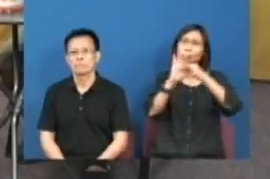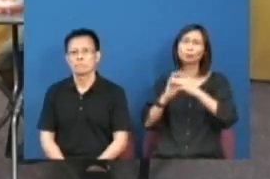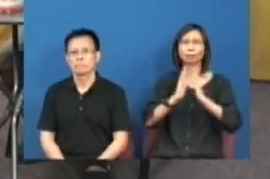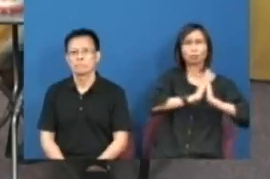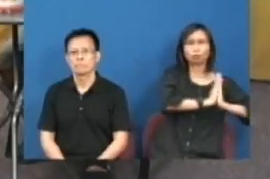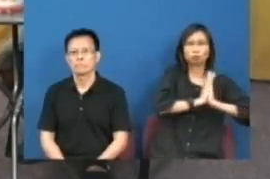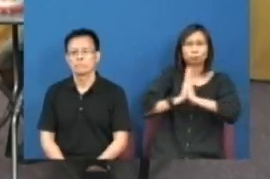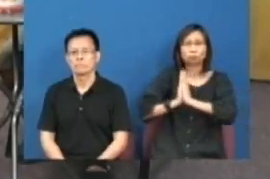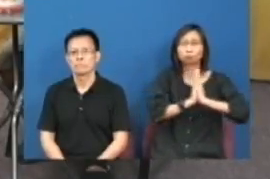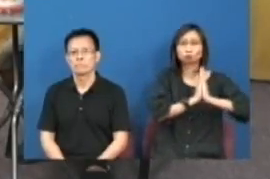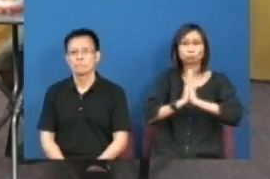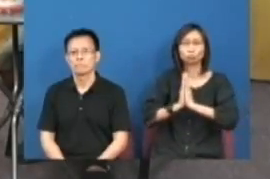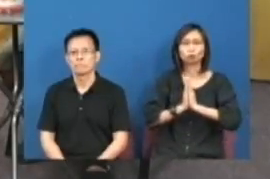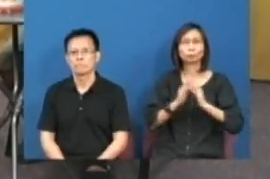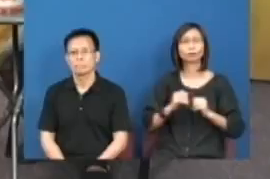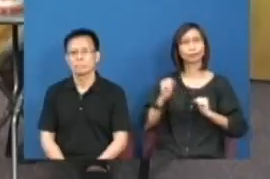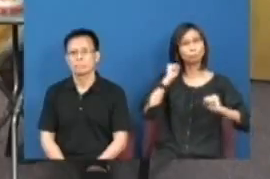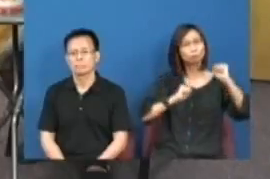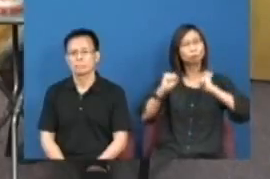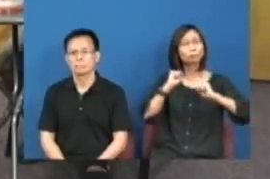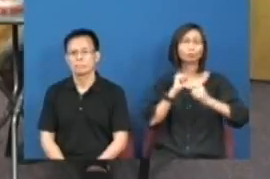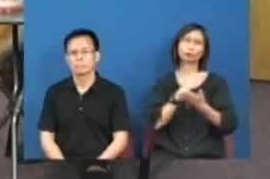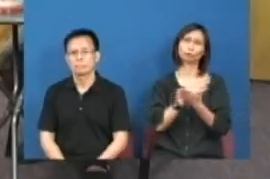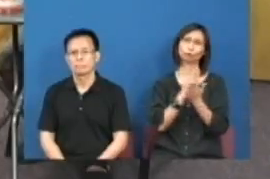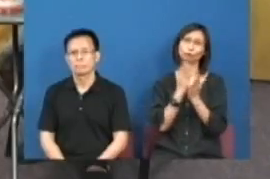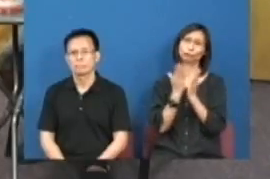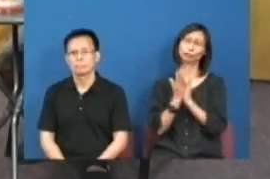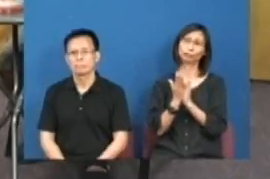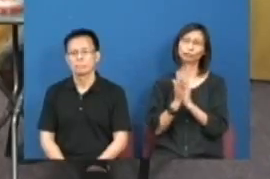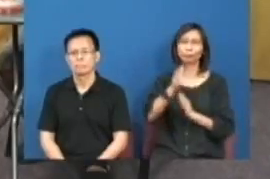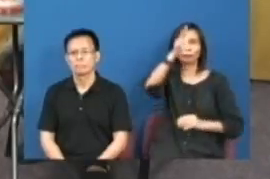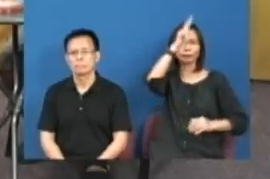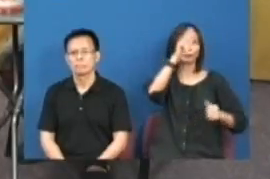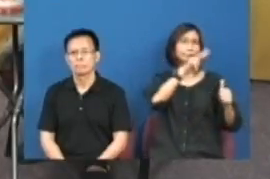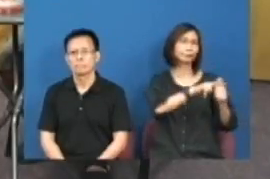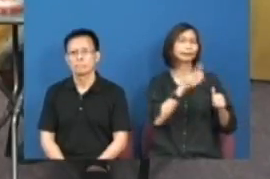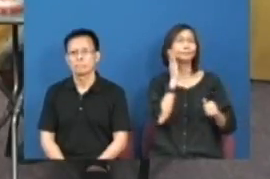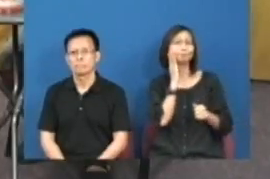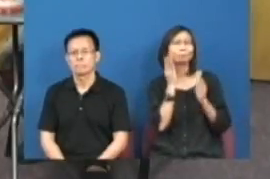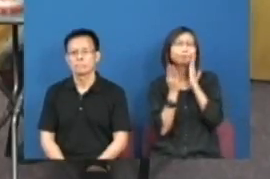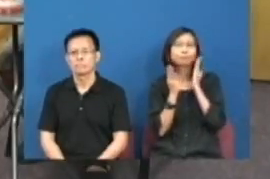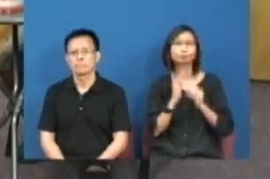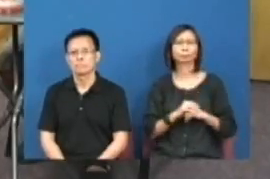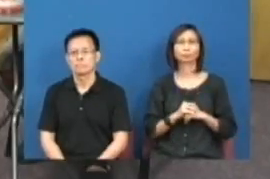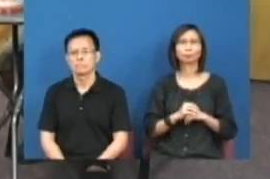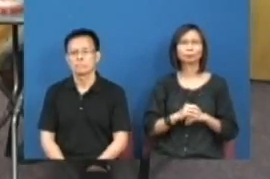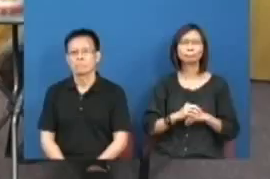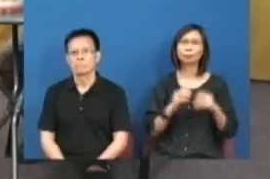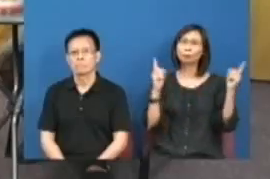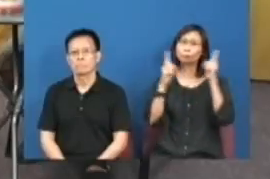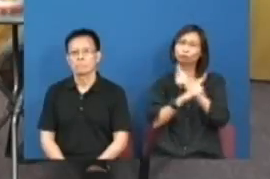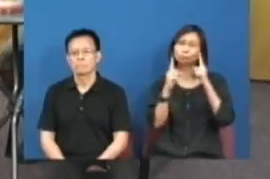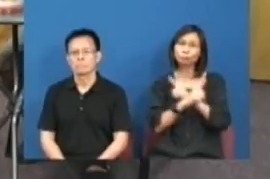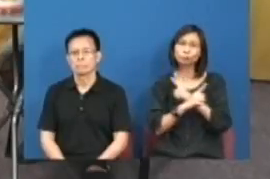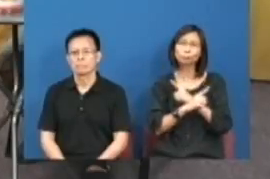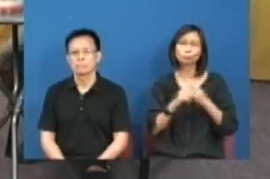即係你話魅力又好，或者嗰、那個即係。即政治化中都好啦，咁但係係唔係代表咗王光亞即係成為